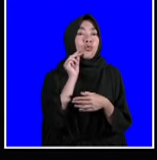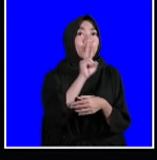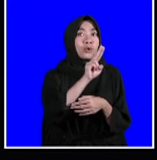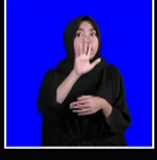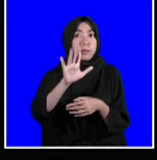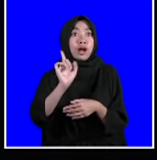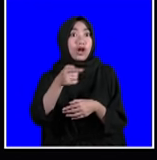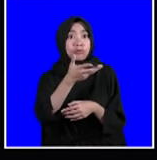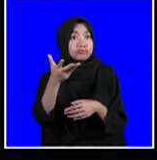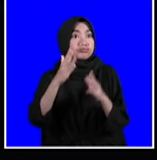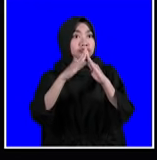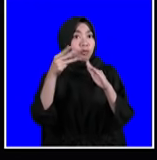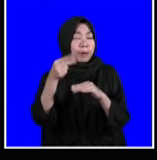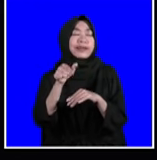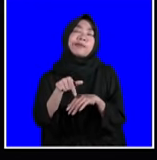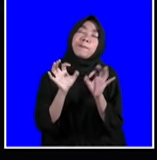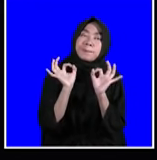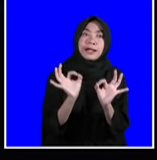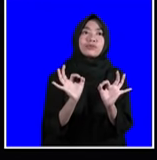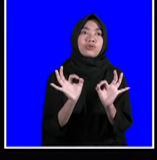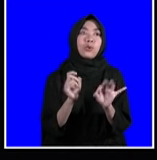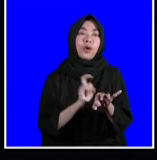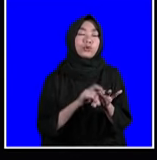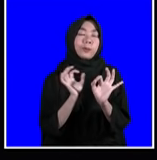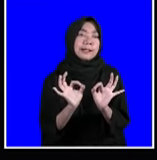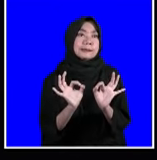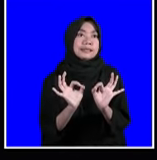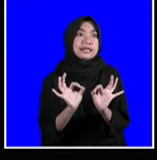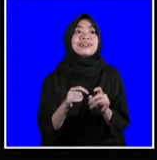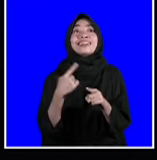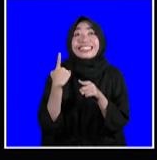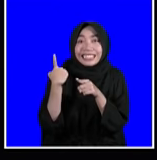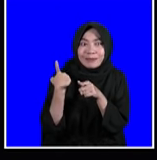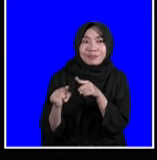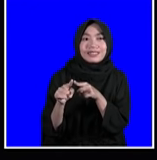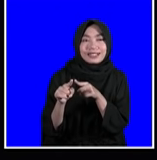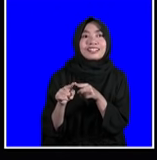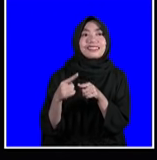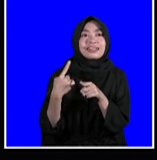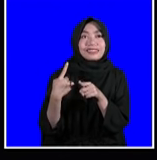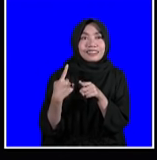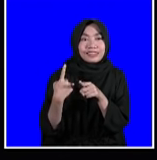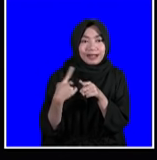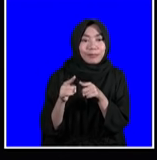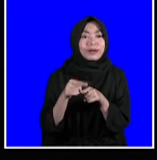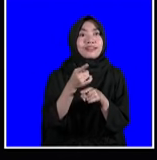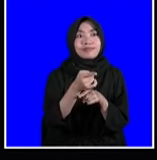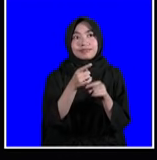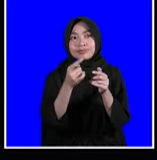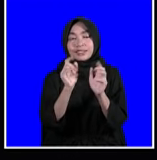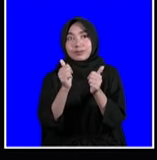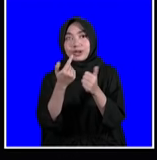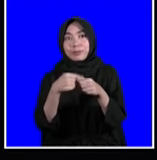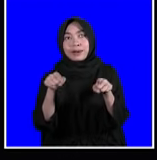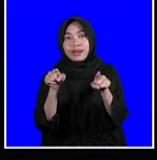ideal bagi Anda untuk mempersiapkan pembelian rumah. Namun tentunya untuk pernikahan